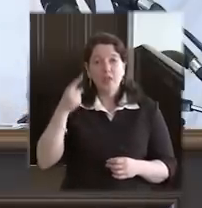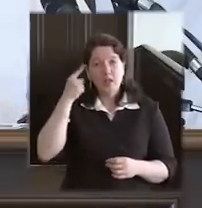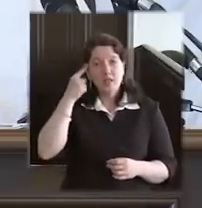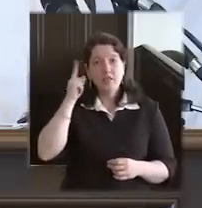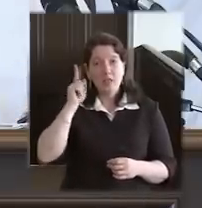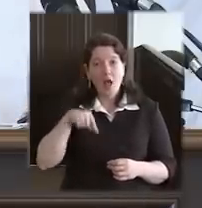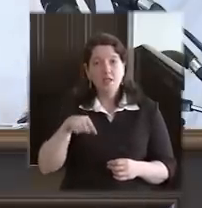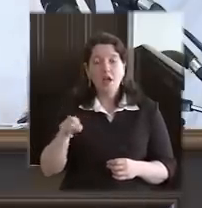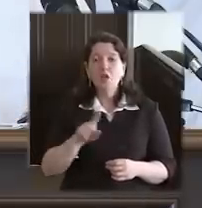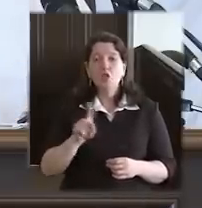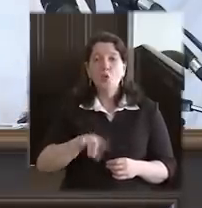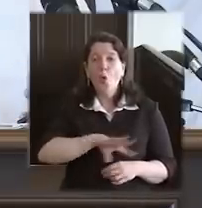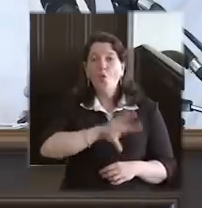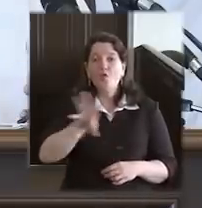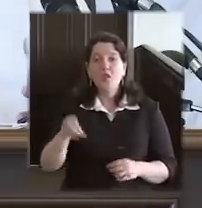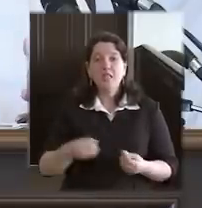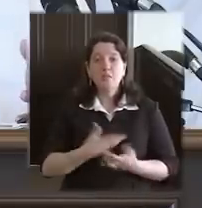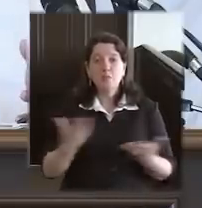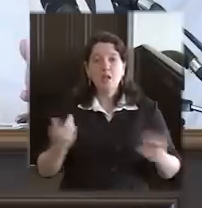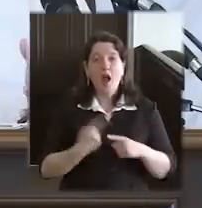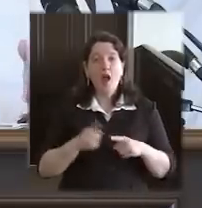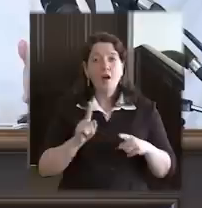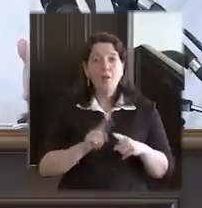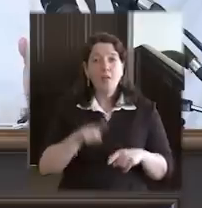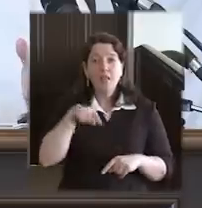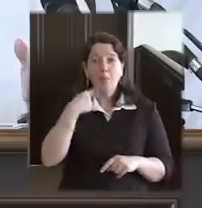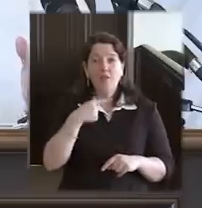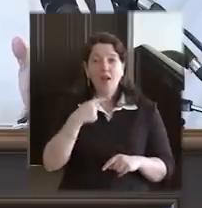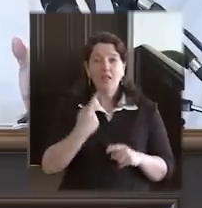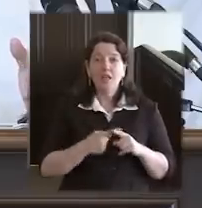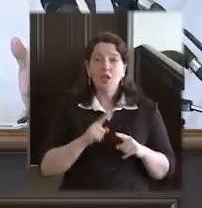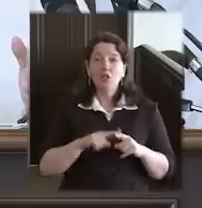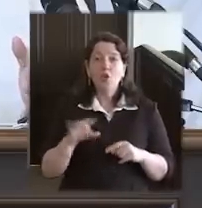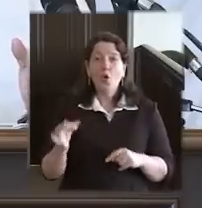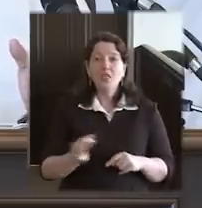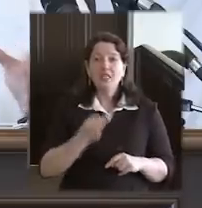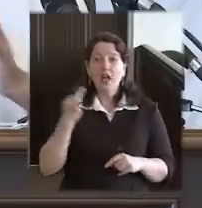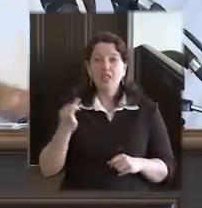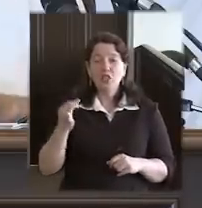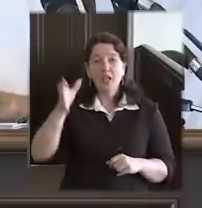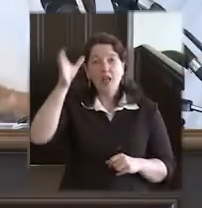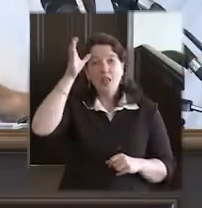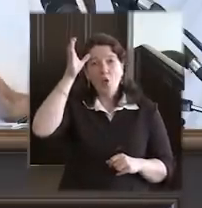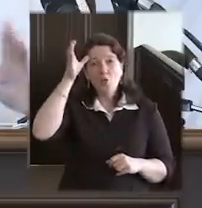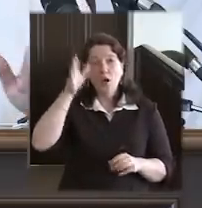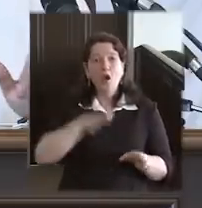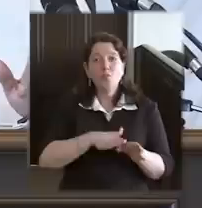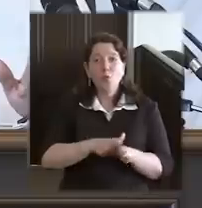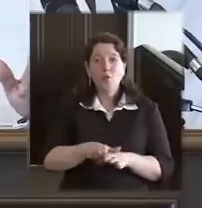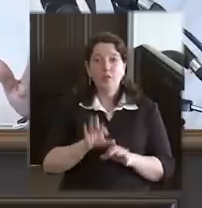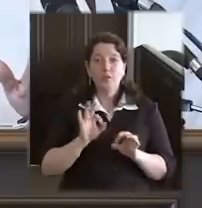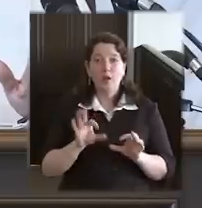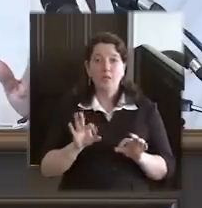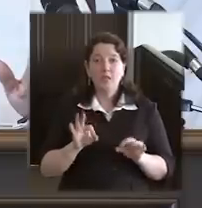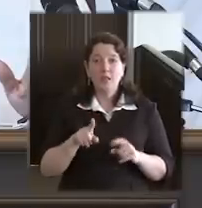сознание, поскольку весь мир об этом говорит историческая наука с полной определенностью.